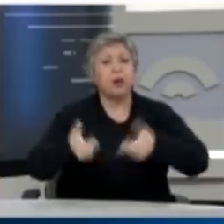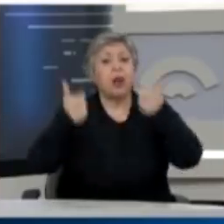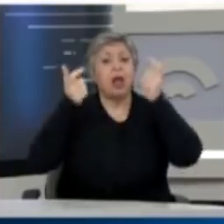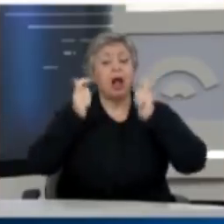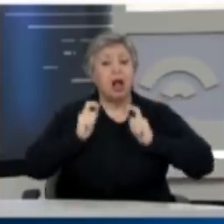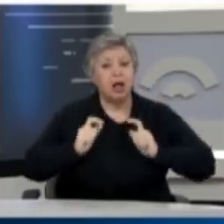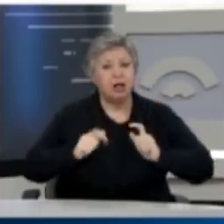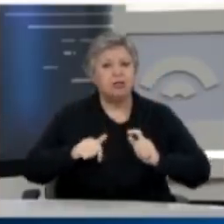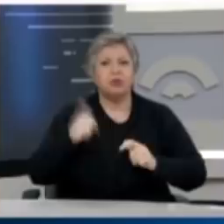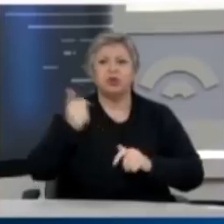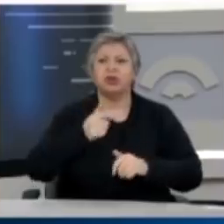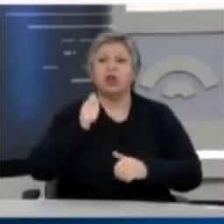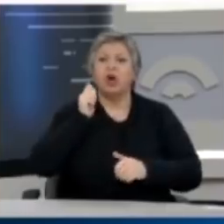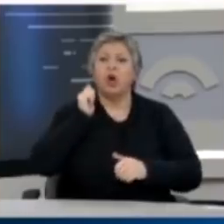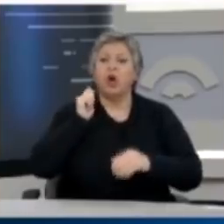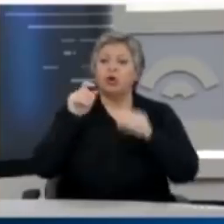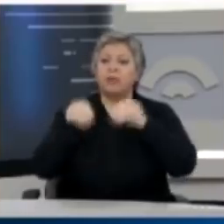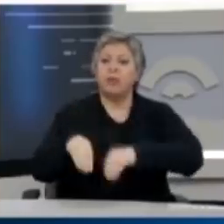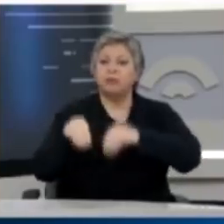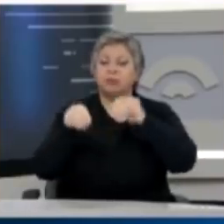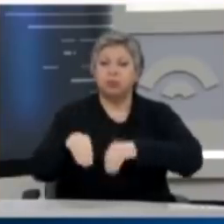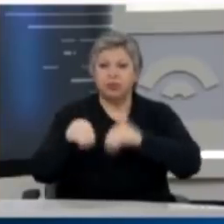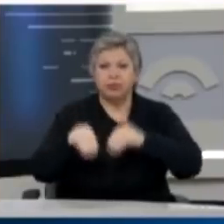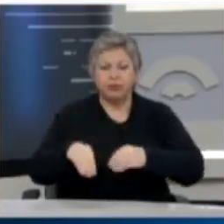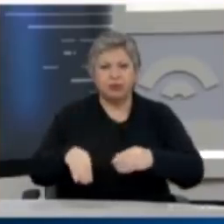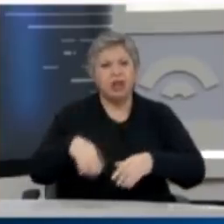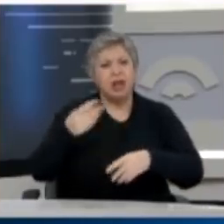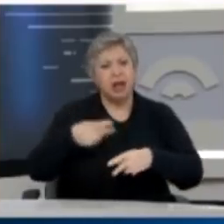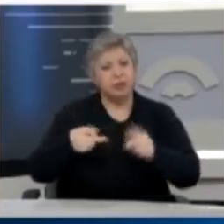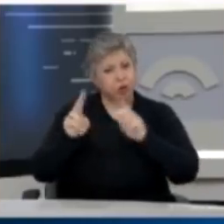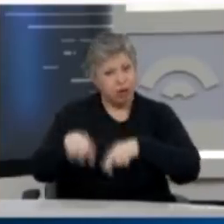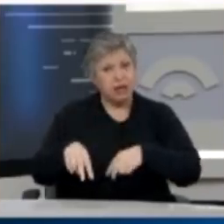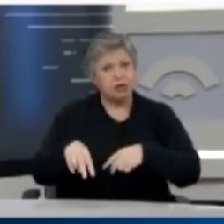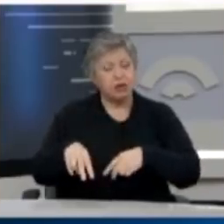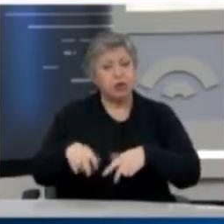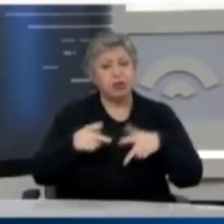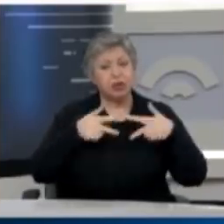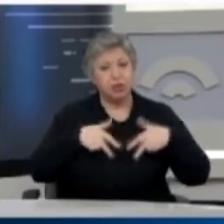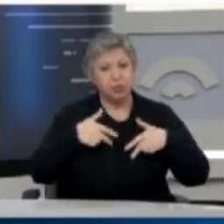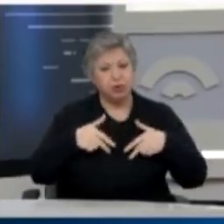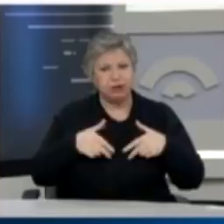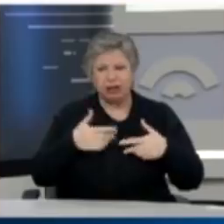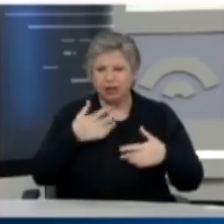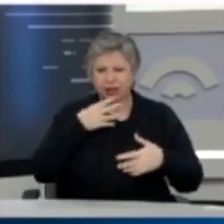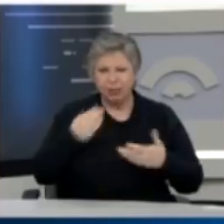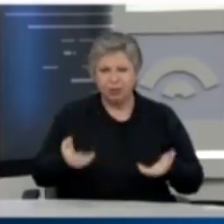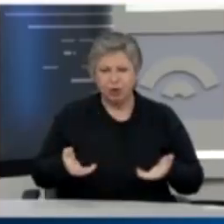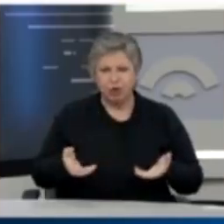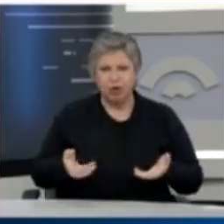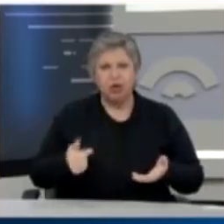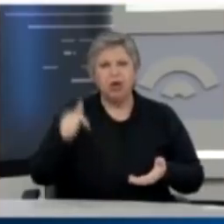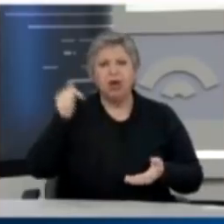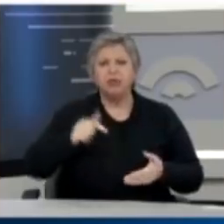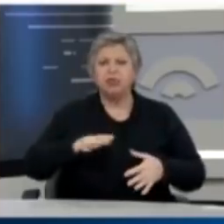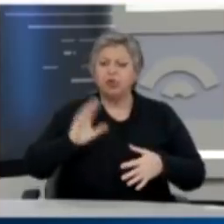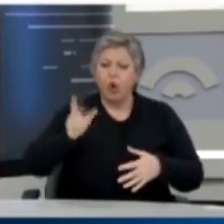ονοματοδοσίας όσον αφορά την αναγνώρισή τους από την πολιτεία. Κάτι που επίσης δεν εμποδίζει κανέναν και καμιά να